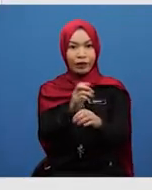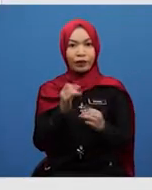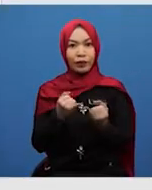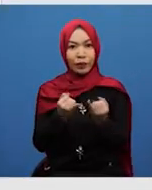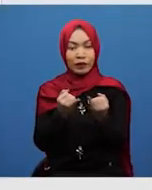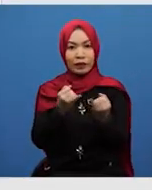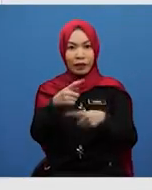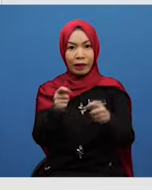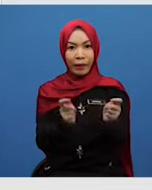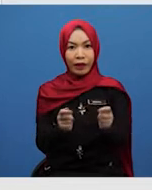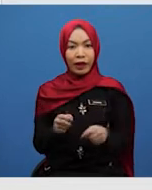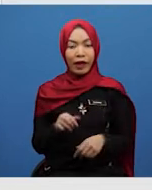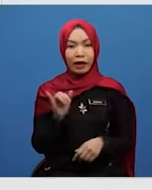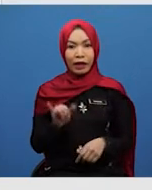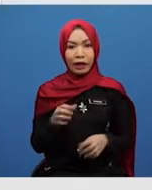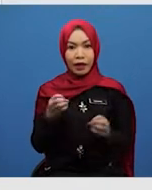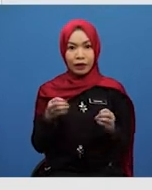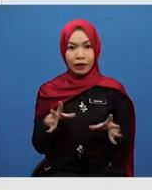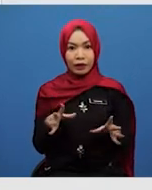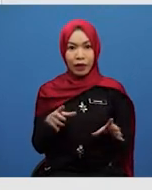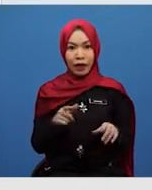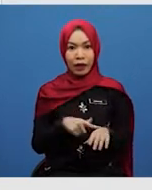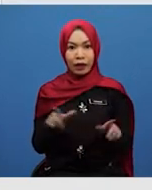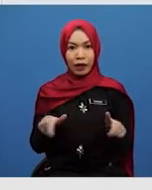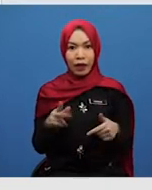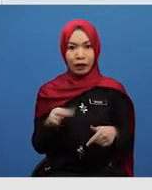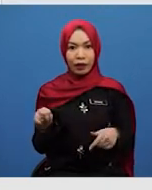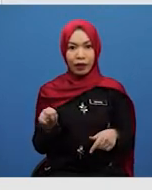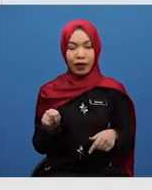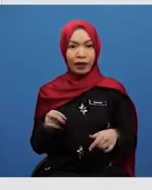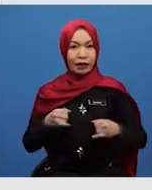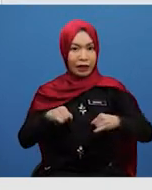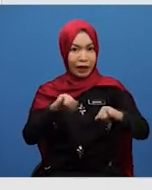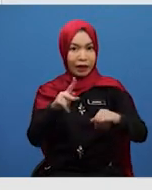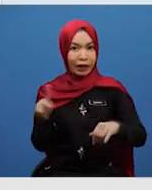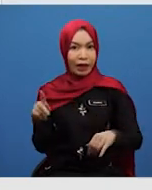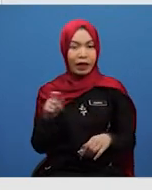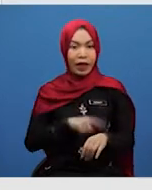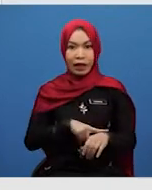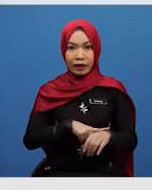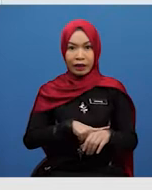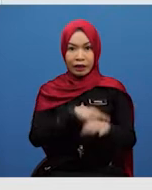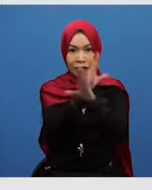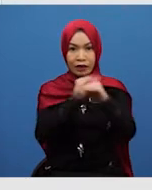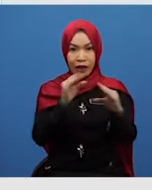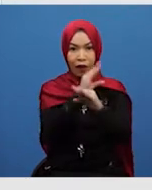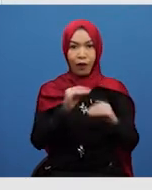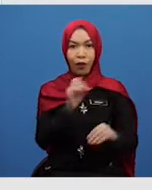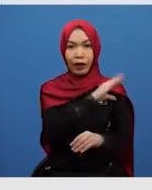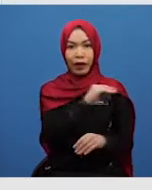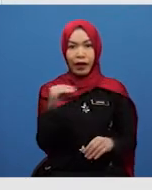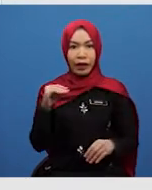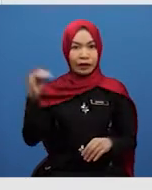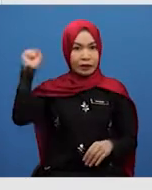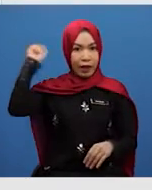tempatkan yang pernah diamalkan di Serawak dan Sabah sistem pemerintahan tersebut